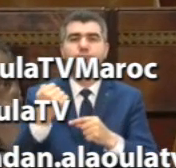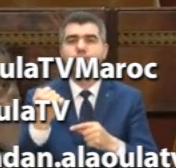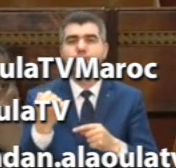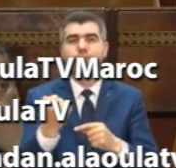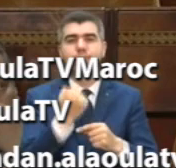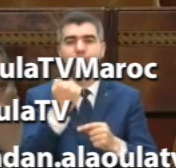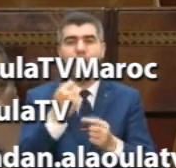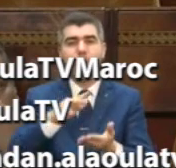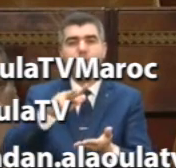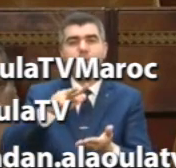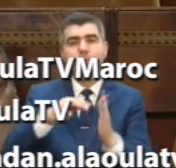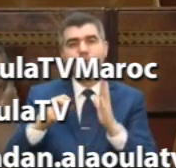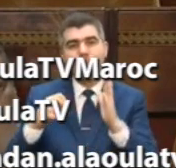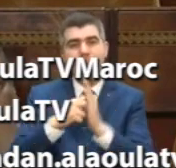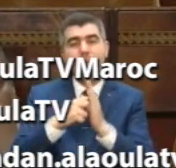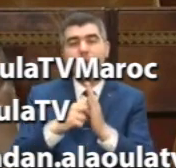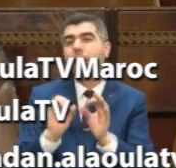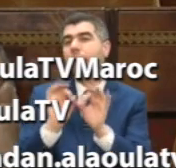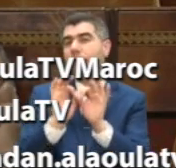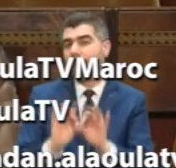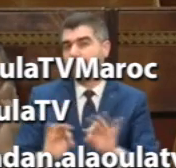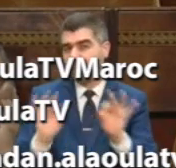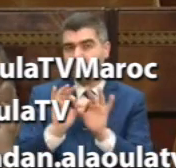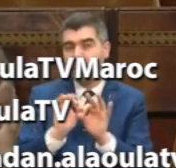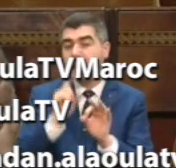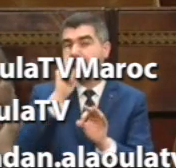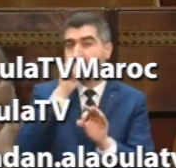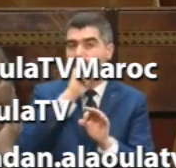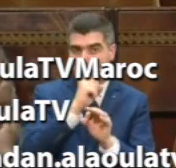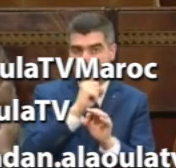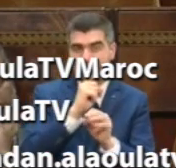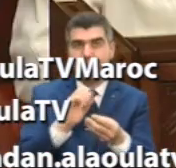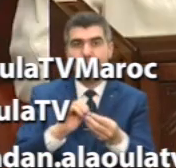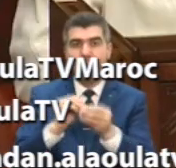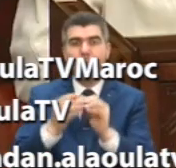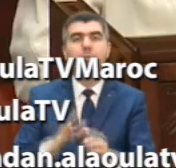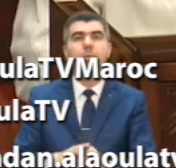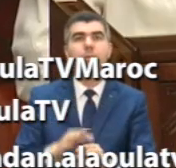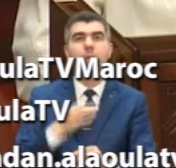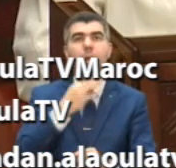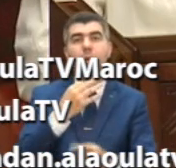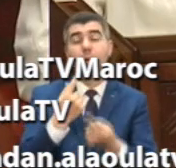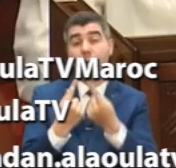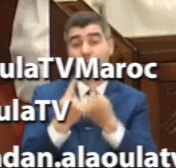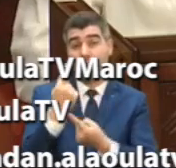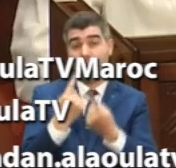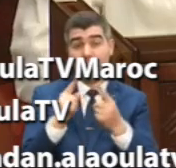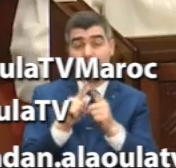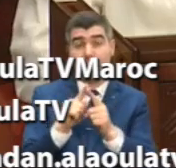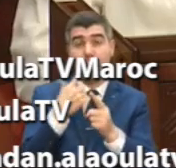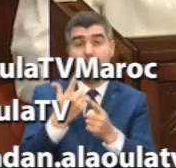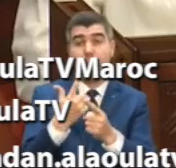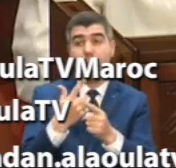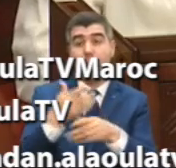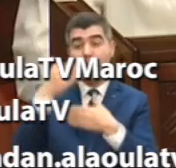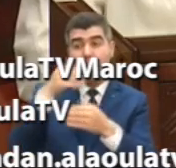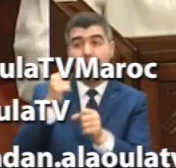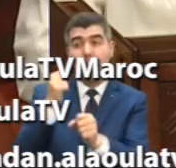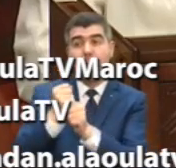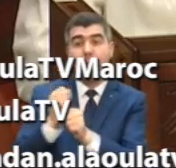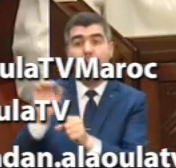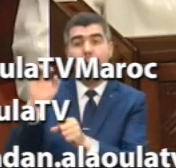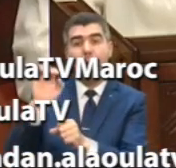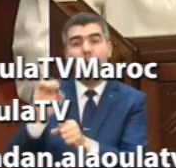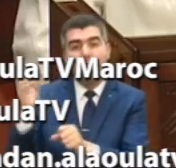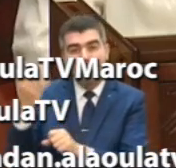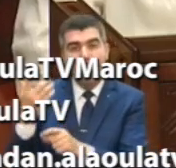الإجراء لكن يستغرق حيزا زمنيا طويلا. الابتزاز الذي يتعرض له المواطنون من الجالية،